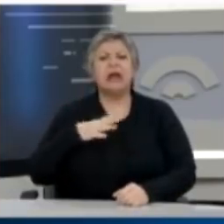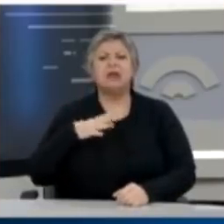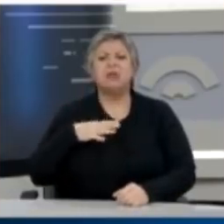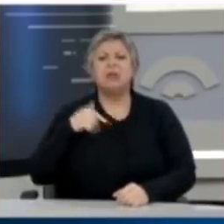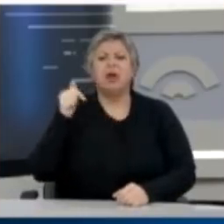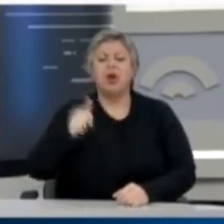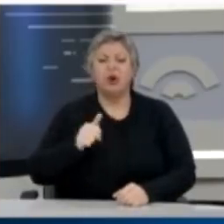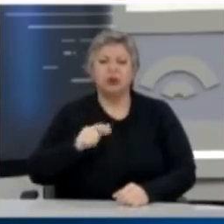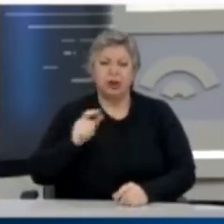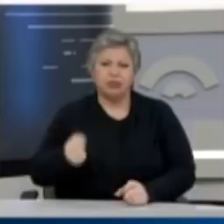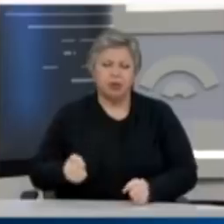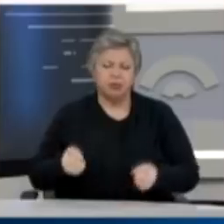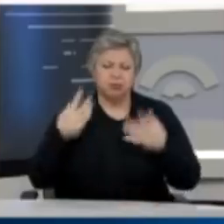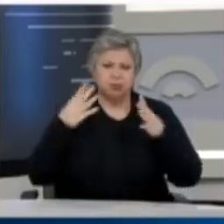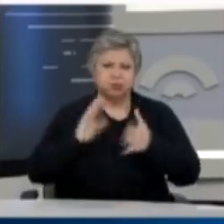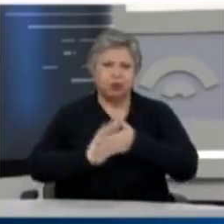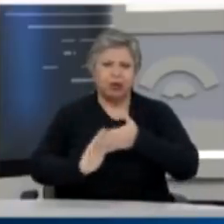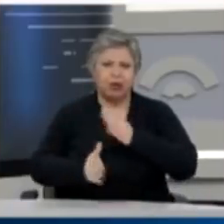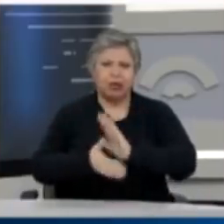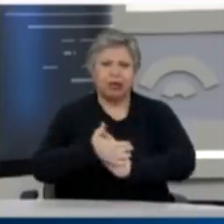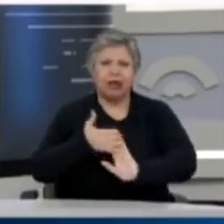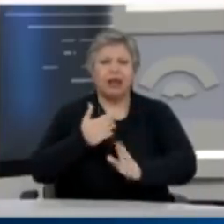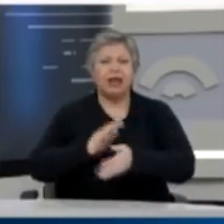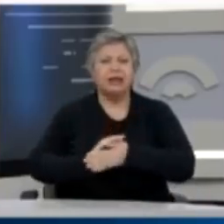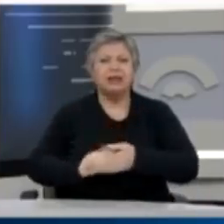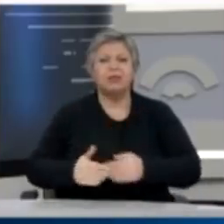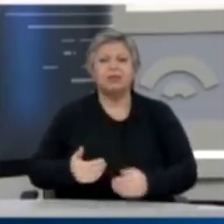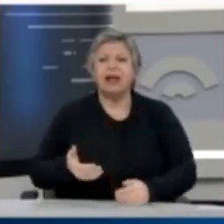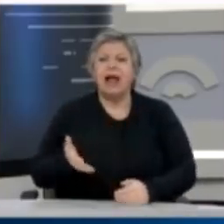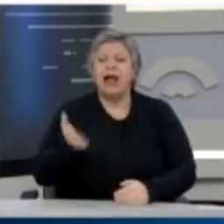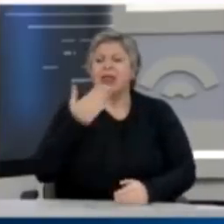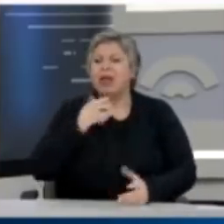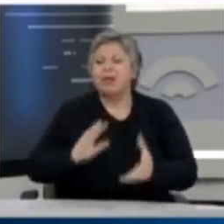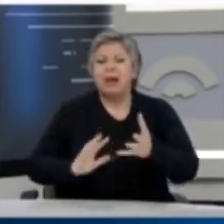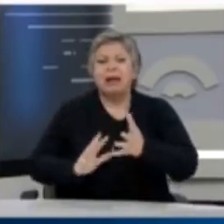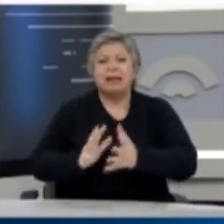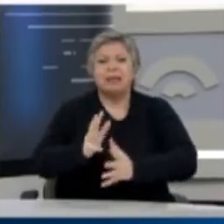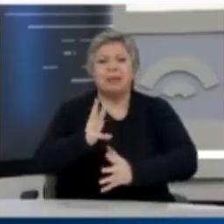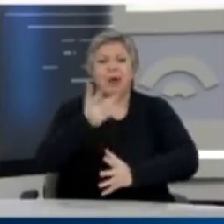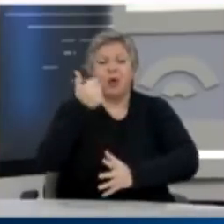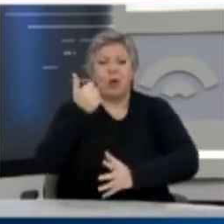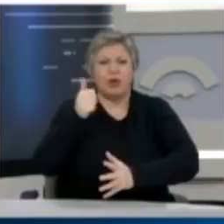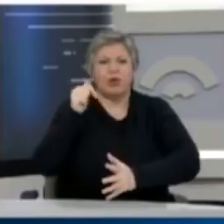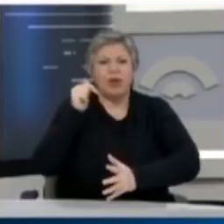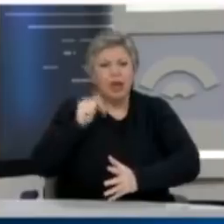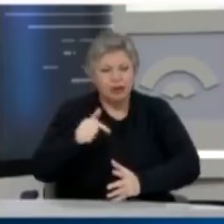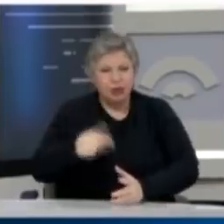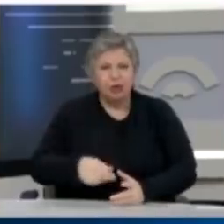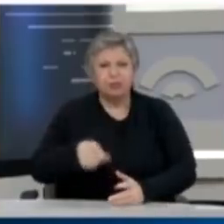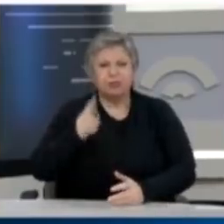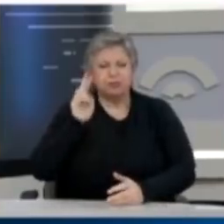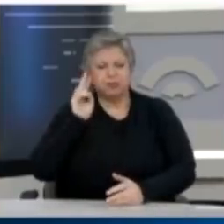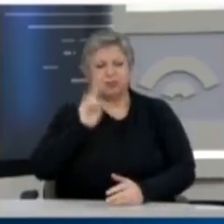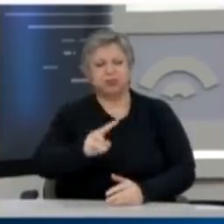μαρμάγκα. Κανένα δήθεν προοδευτικό περιτύλιγμα δεν μπορεί να κρύψει το